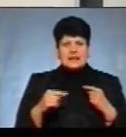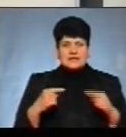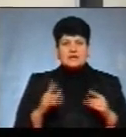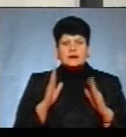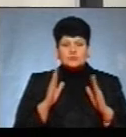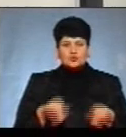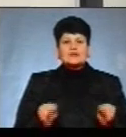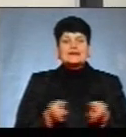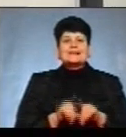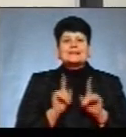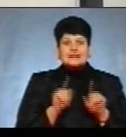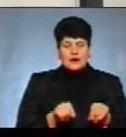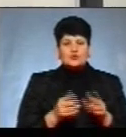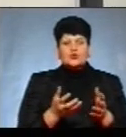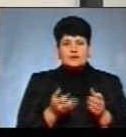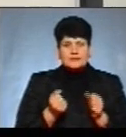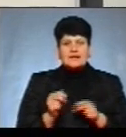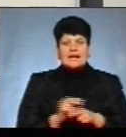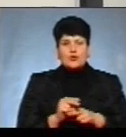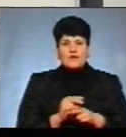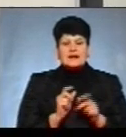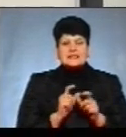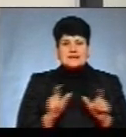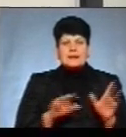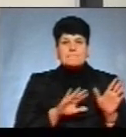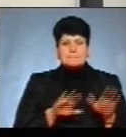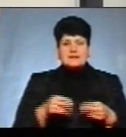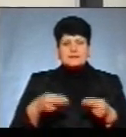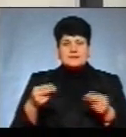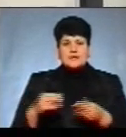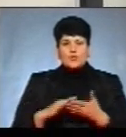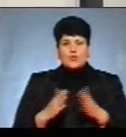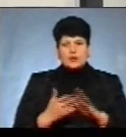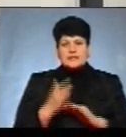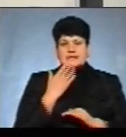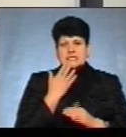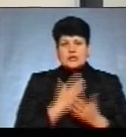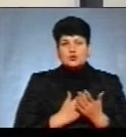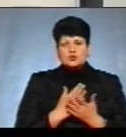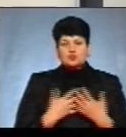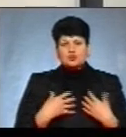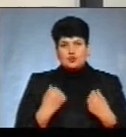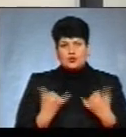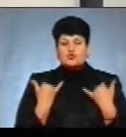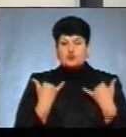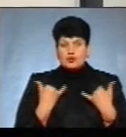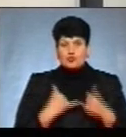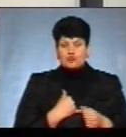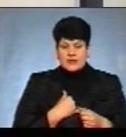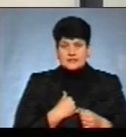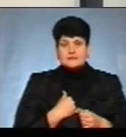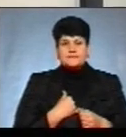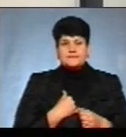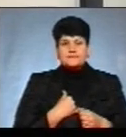обстеження, які будуть також отримувати лікування закладів після підписання угоди з Національною службою здоров'я. Тобто сьогодні в